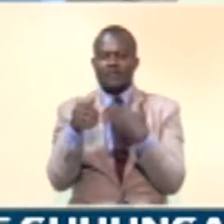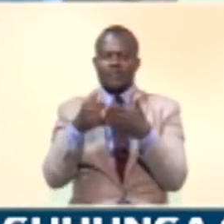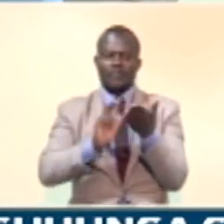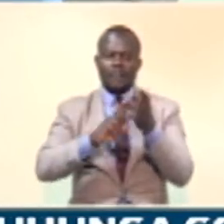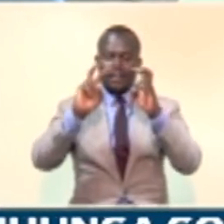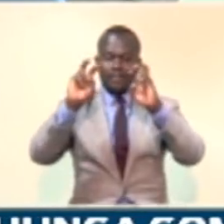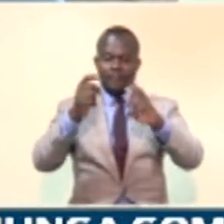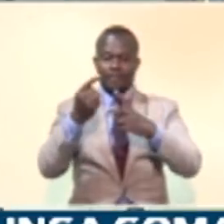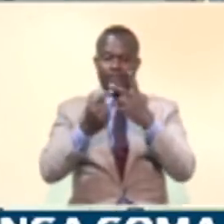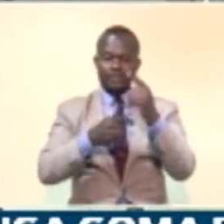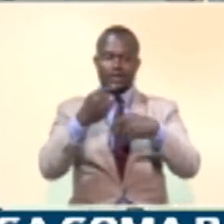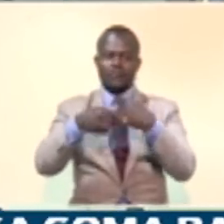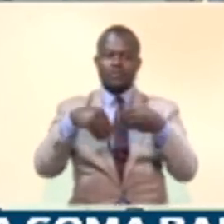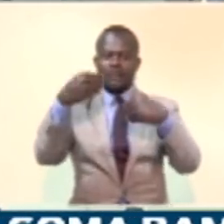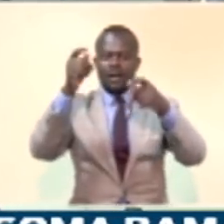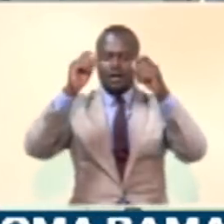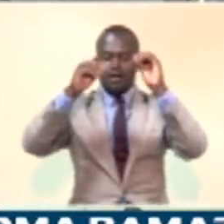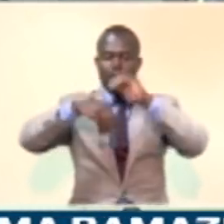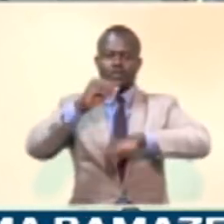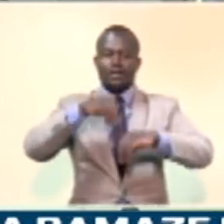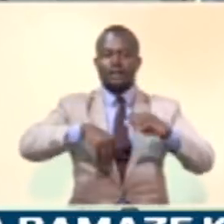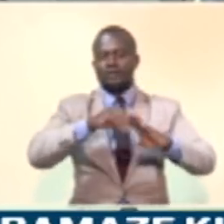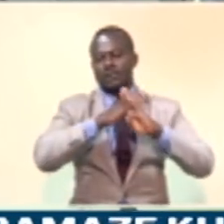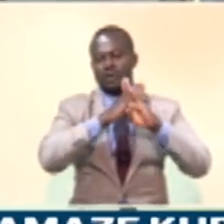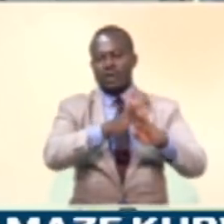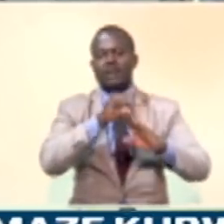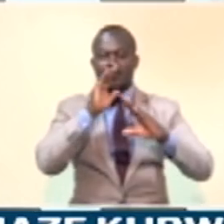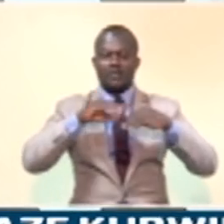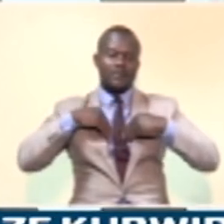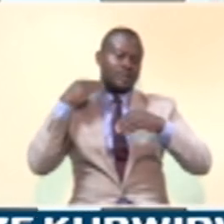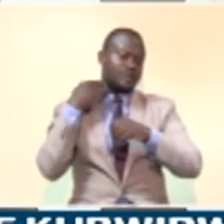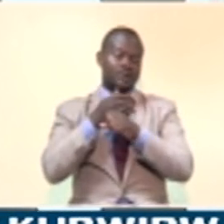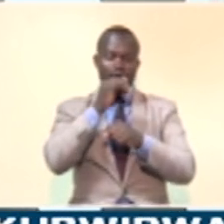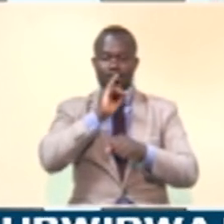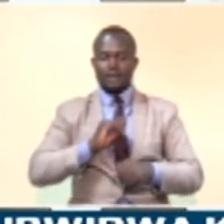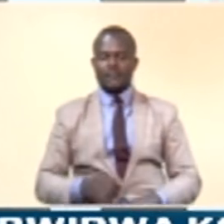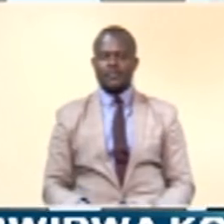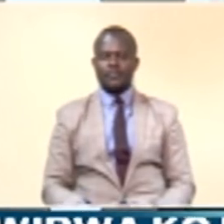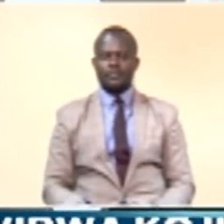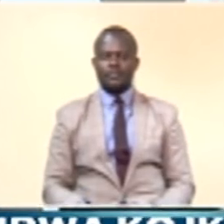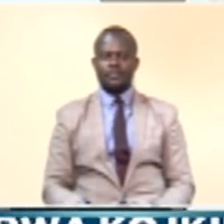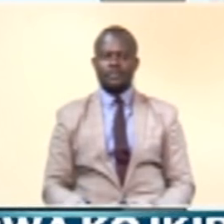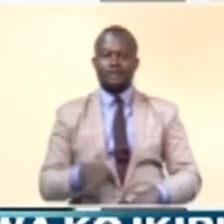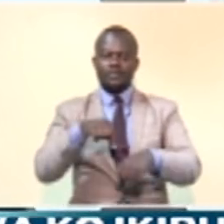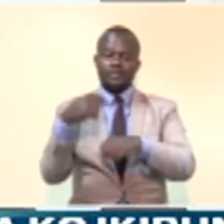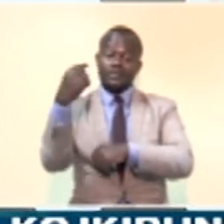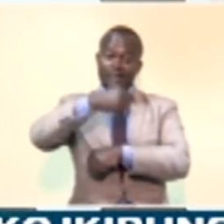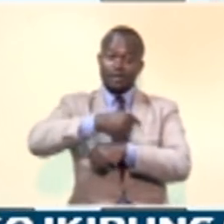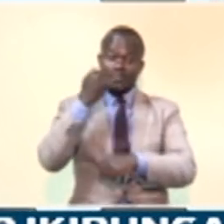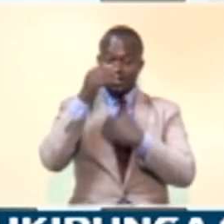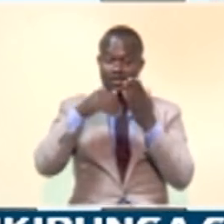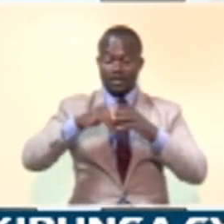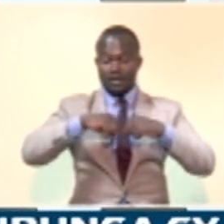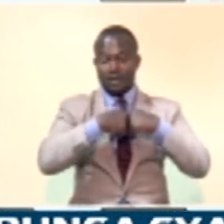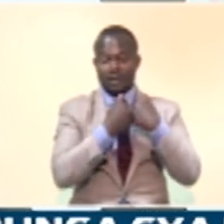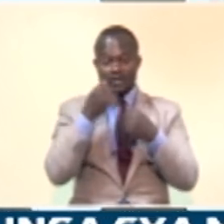ko ibirimo bizakomeza gutanga umusanzu mu kurwanya abahakana bakanapfobya genocide uyu munsi iyo turimo kurwana n'ingengabitekerezo